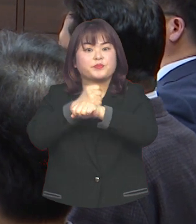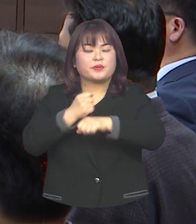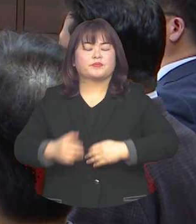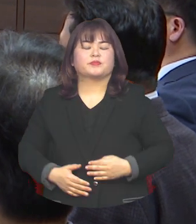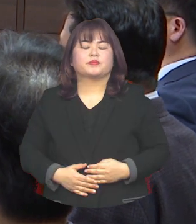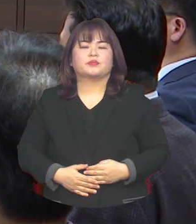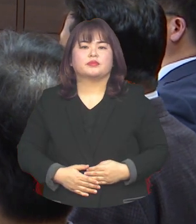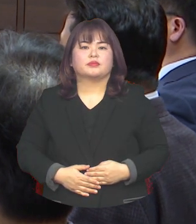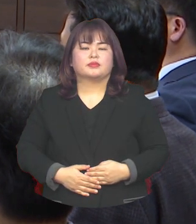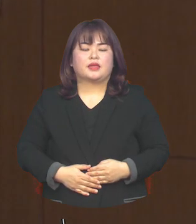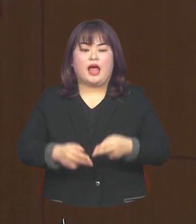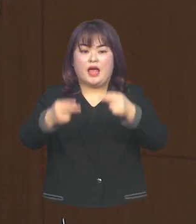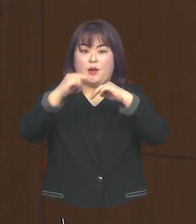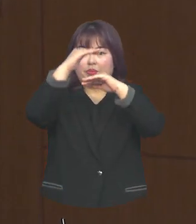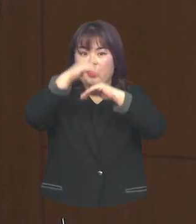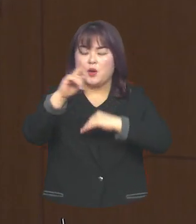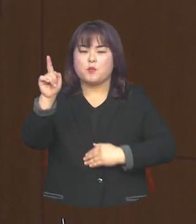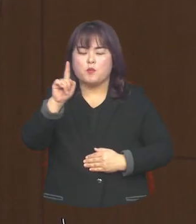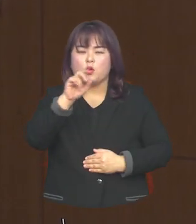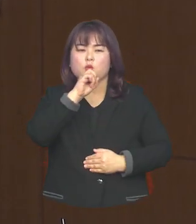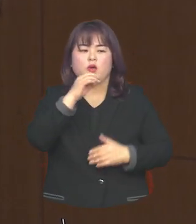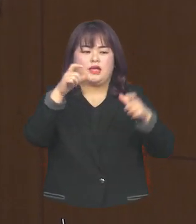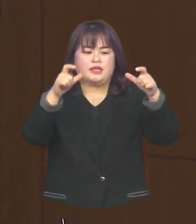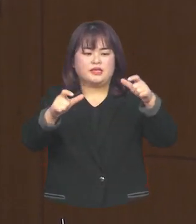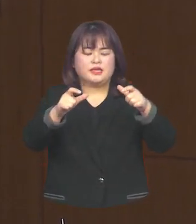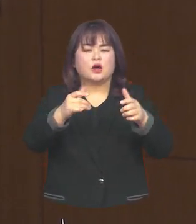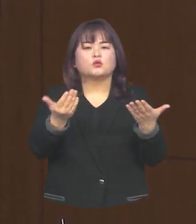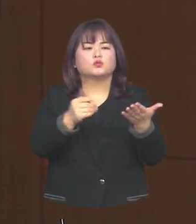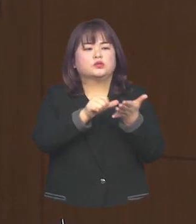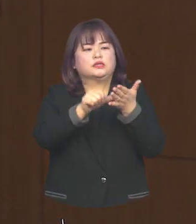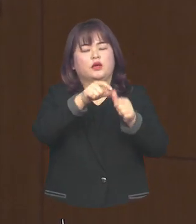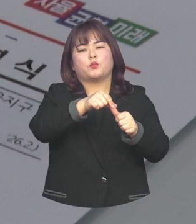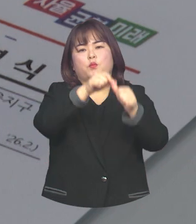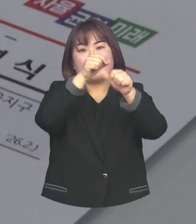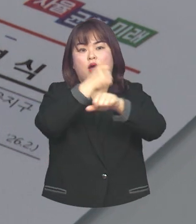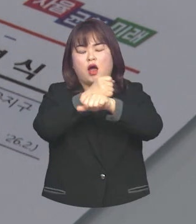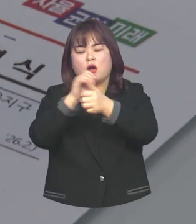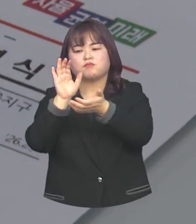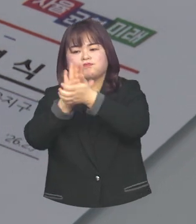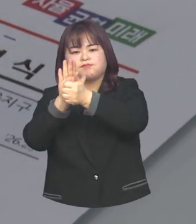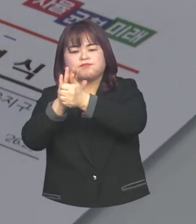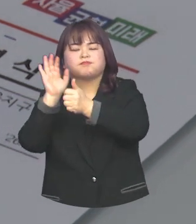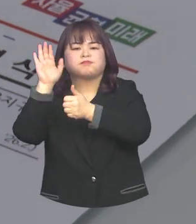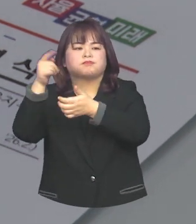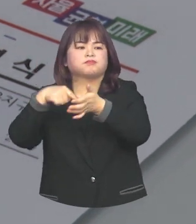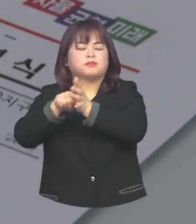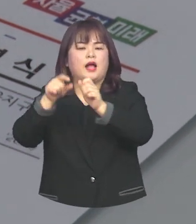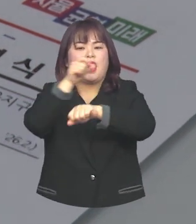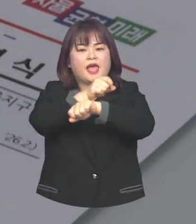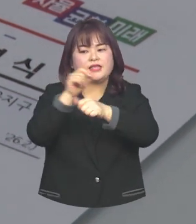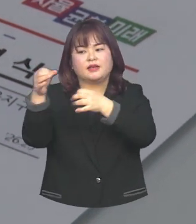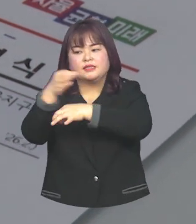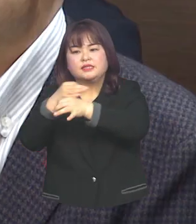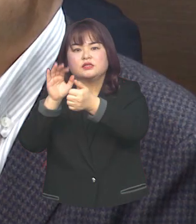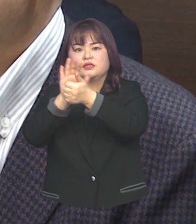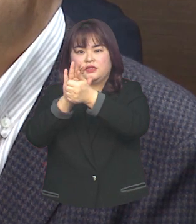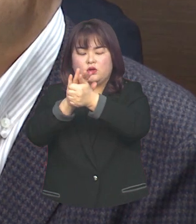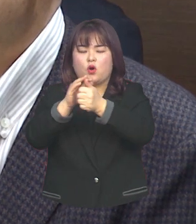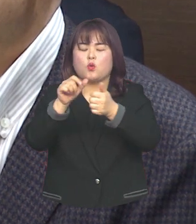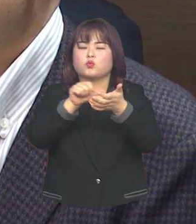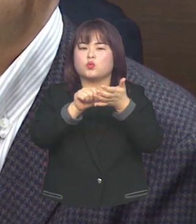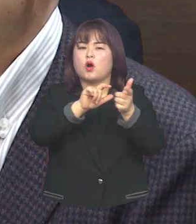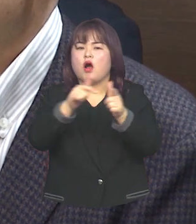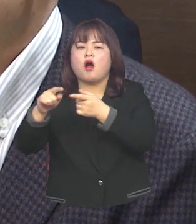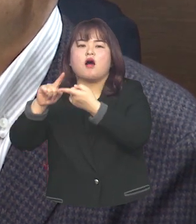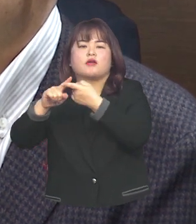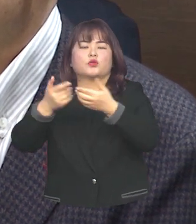협약을 체결했습니다. 협약안에는 지역의 교육자원 발굴, 미래교육협력지구 사업에 관한 행정재정적 지원,